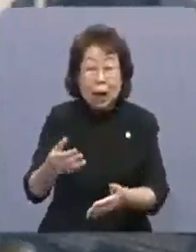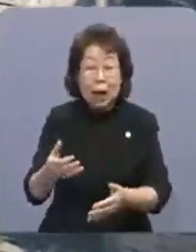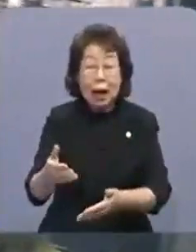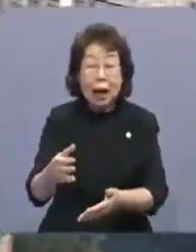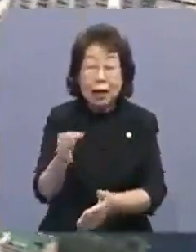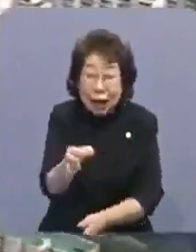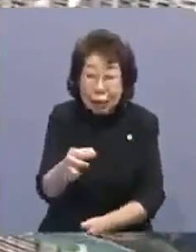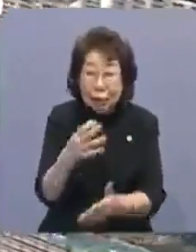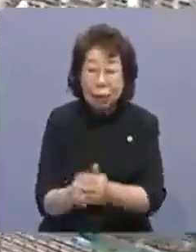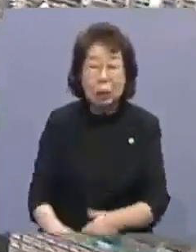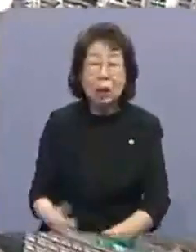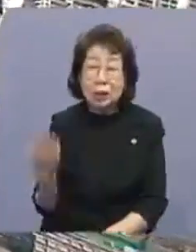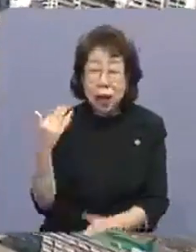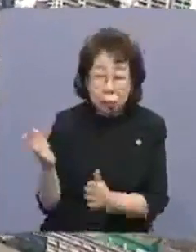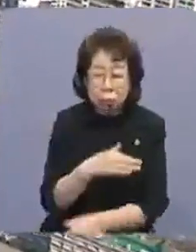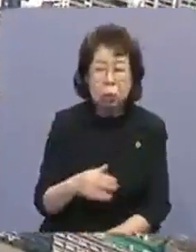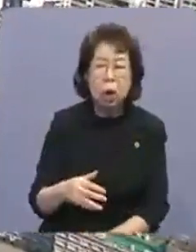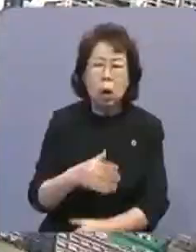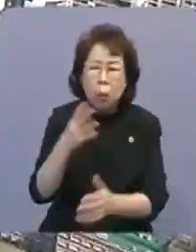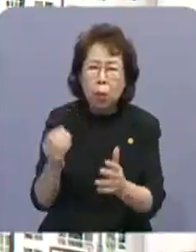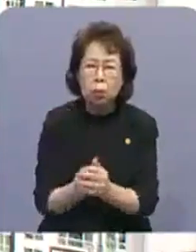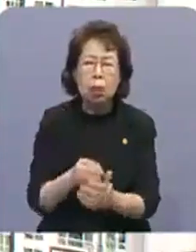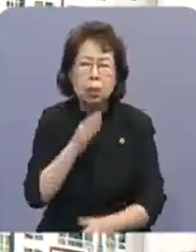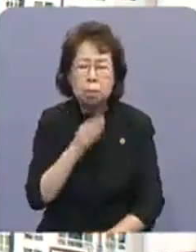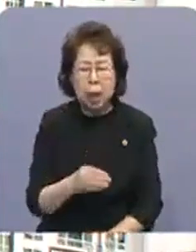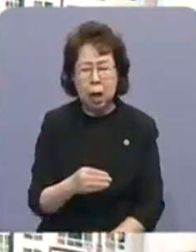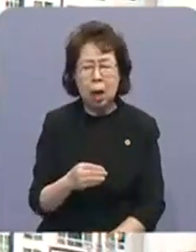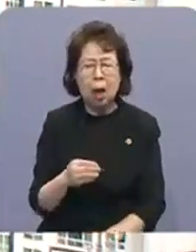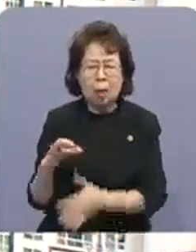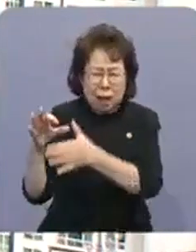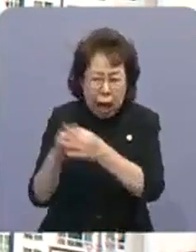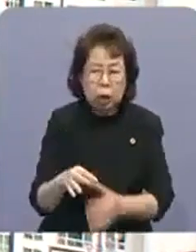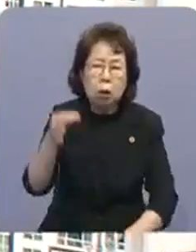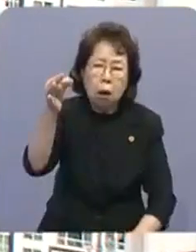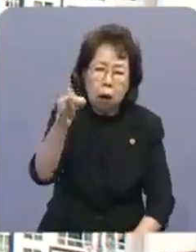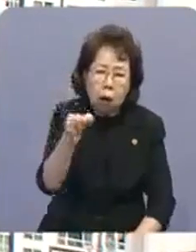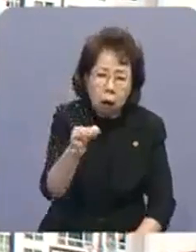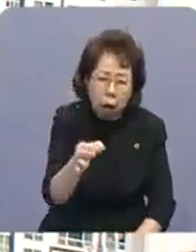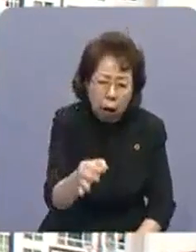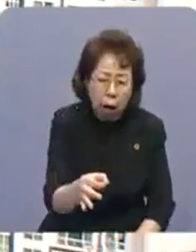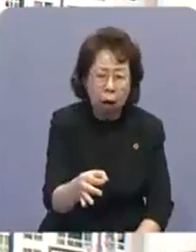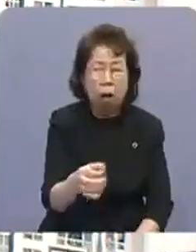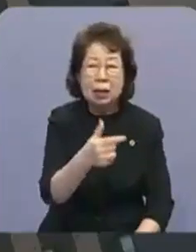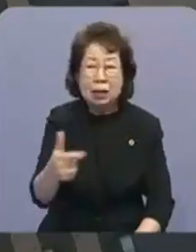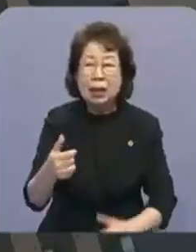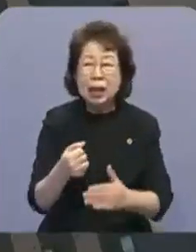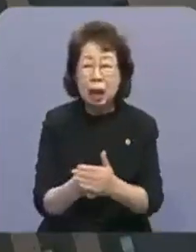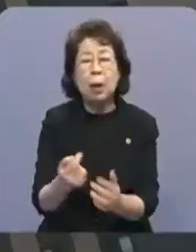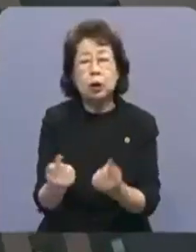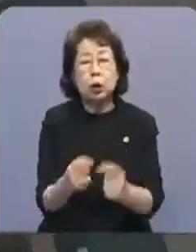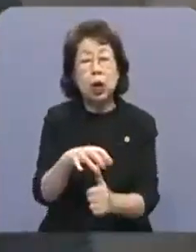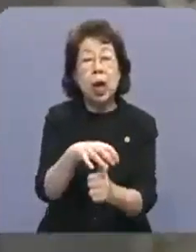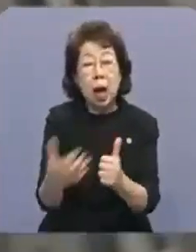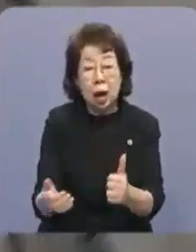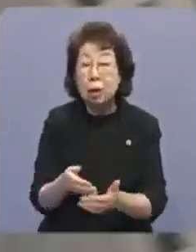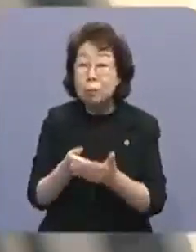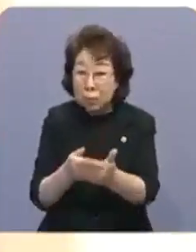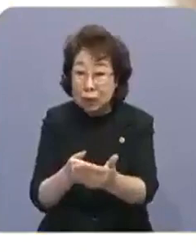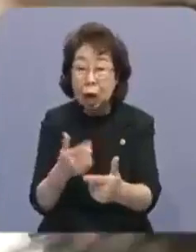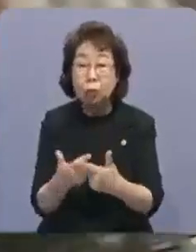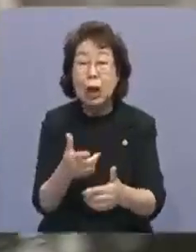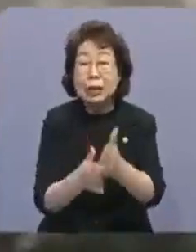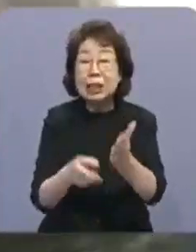지난 6월 셋째 주부터 지난주까지 13주 연속 떨어지고 하락폭도 커져 조정지역 해제를 건의했던